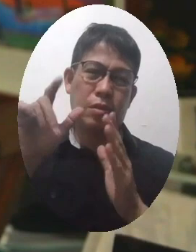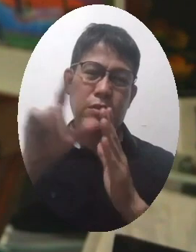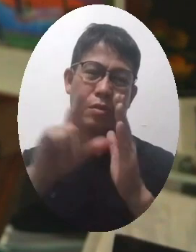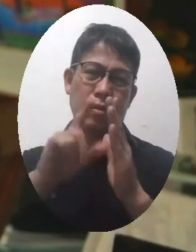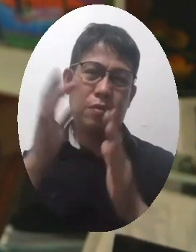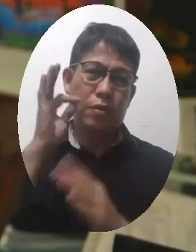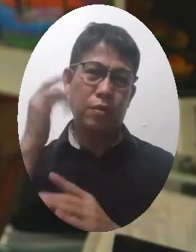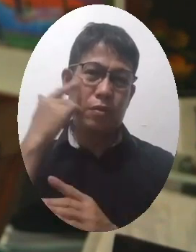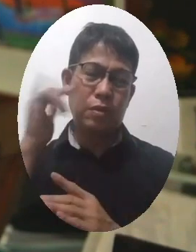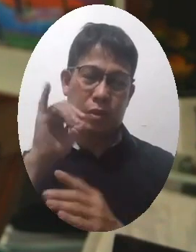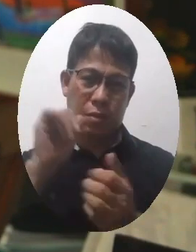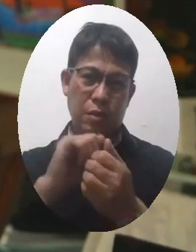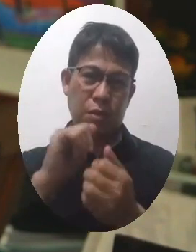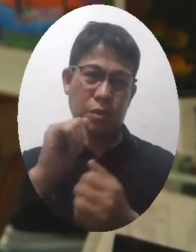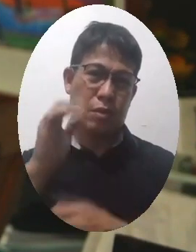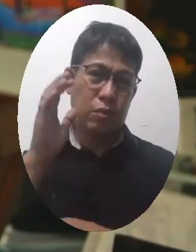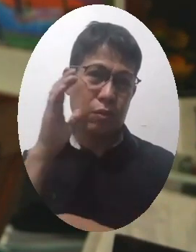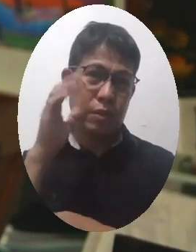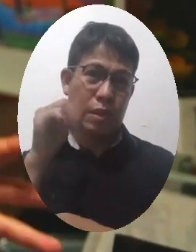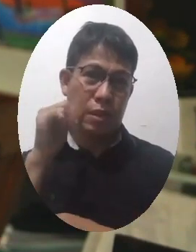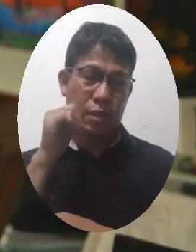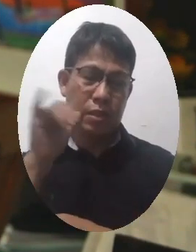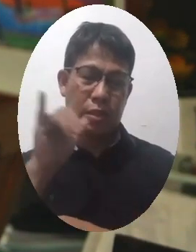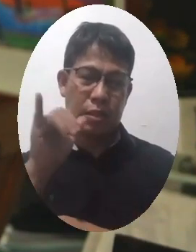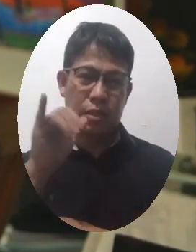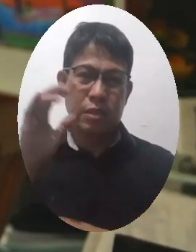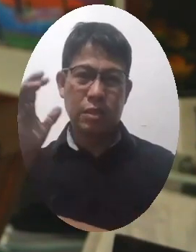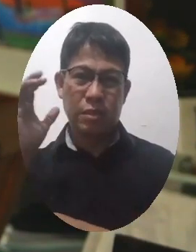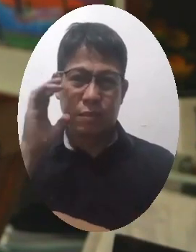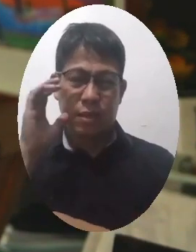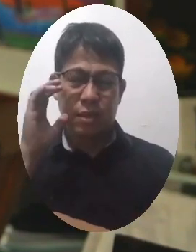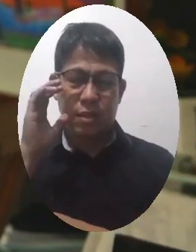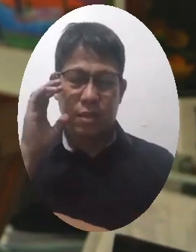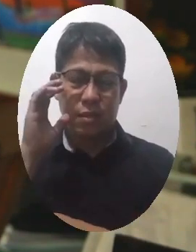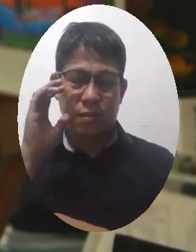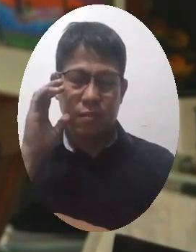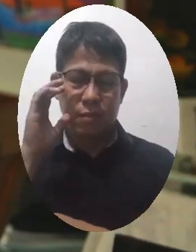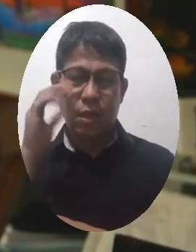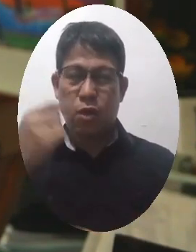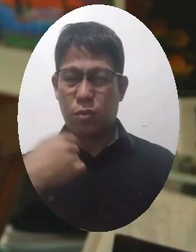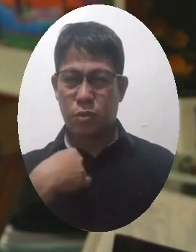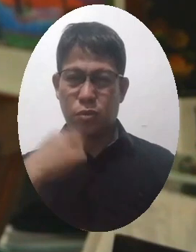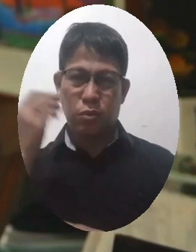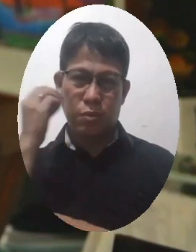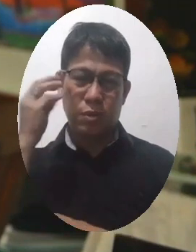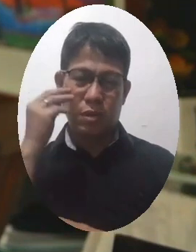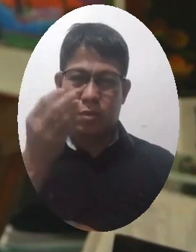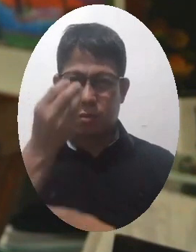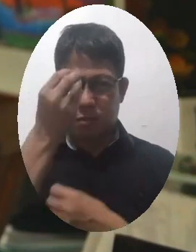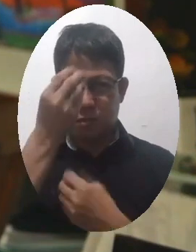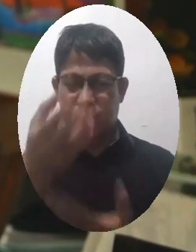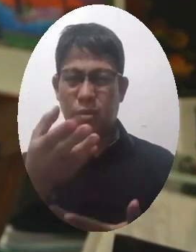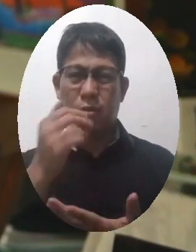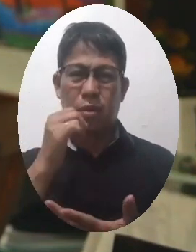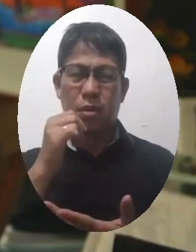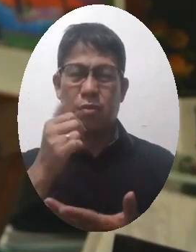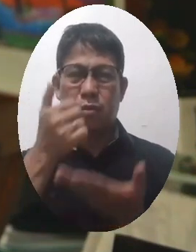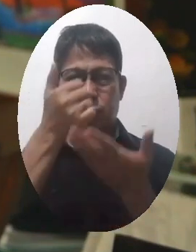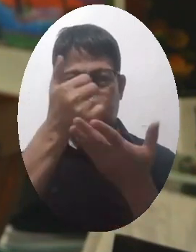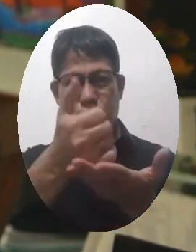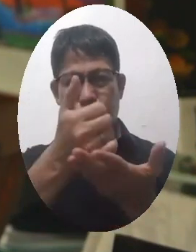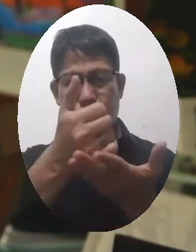Felipe Henry Goson, at sa aking katulong sa public service, si Connie Angeles at si Camille. Ito po si Orly Mercado